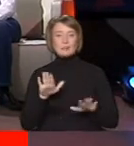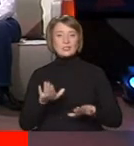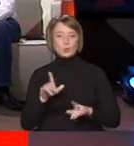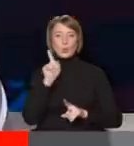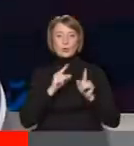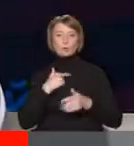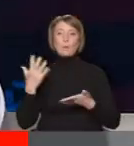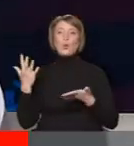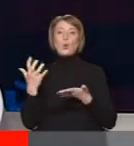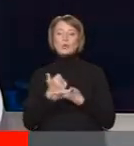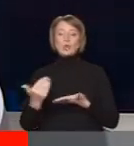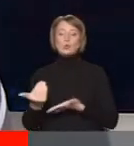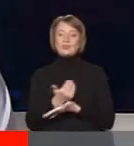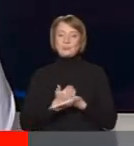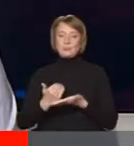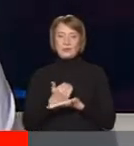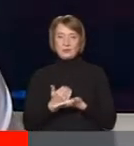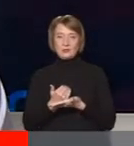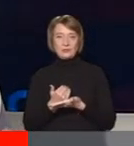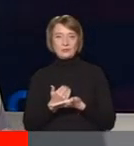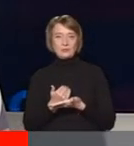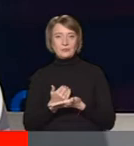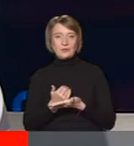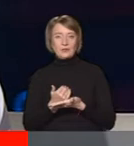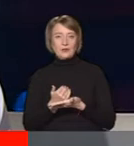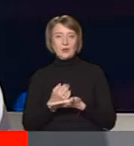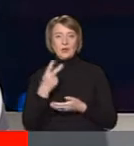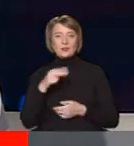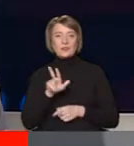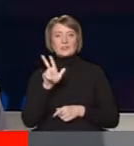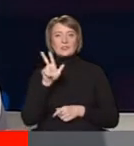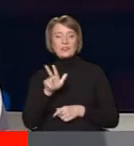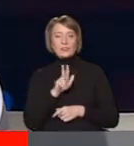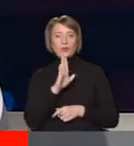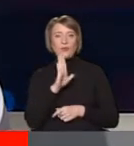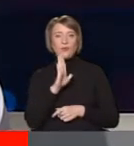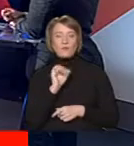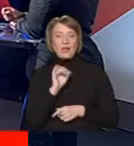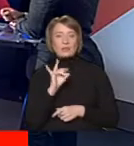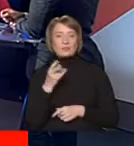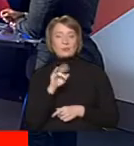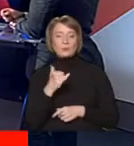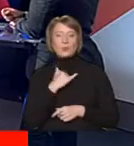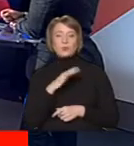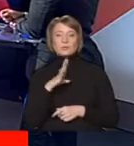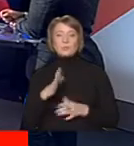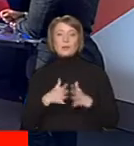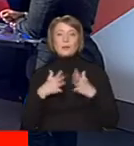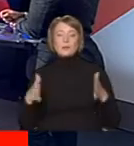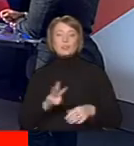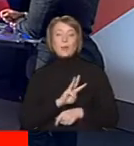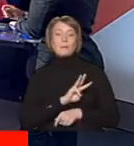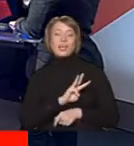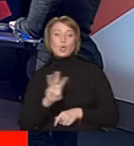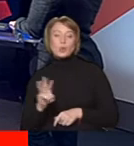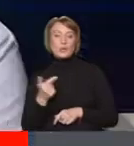вдалося зібрати якраз в той день, коли ми подавали кошти застави, це було 23 вересня. Та? На той момент у нас навіть було більше, нам вдалося більше мільйона гривень, власне